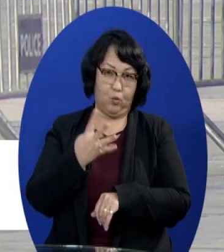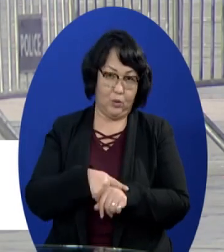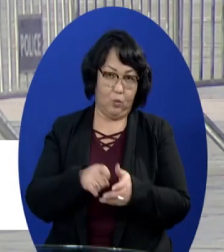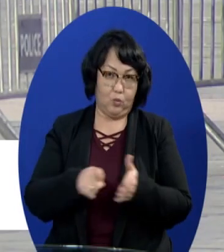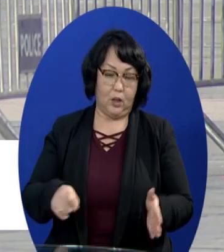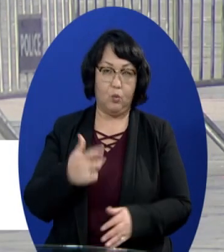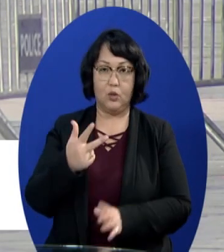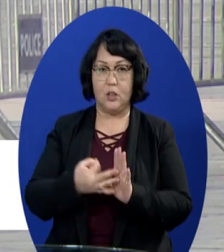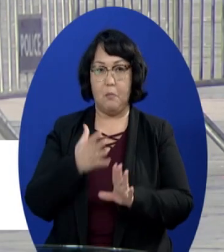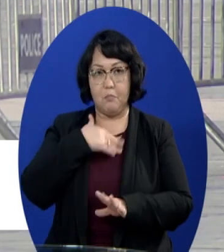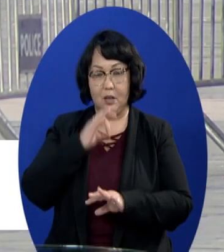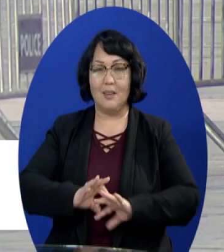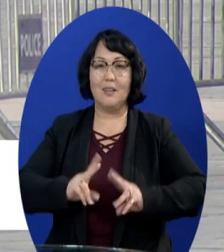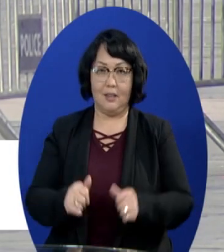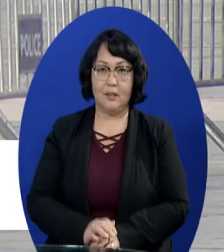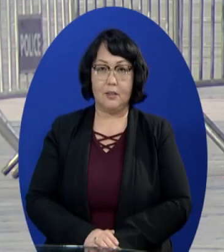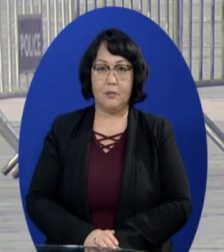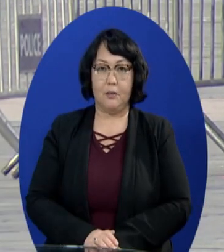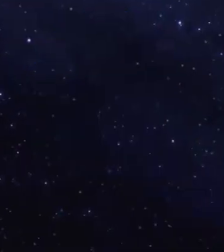хүн идэгсэн байна.